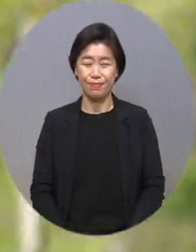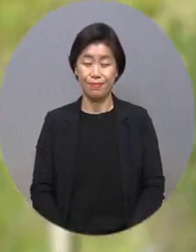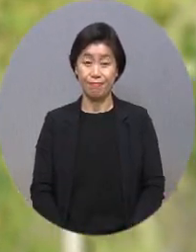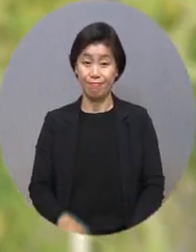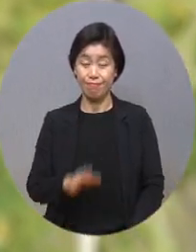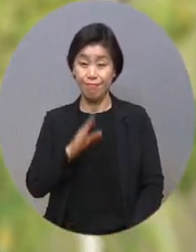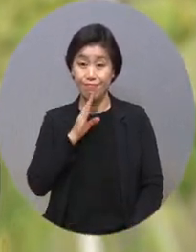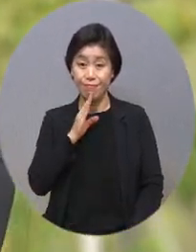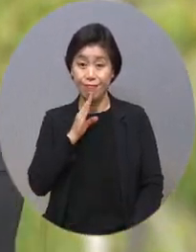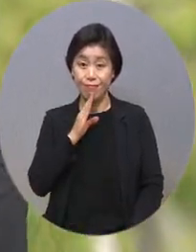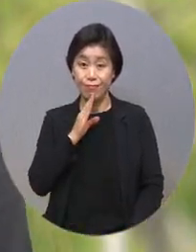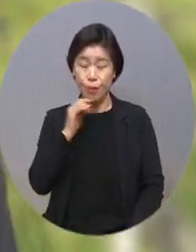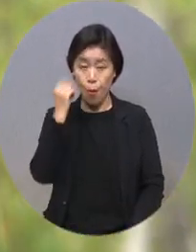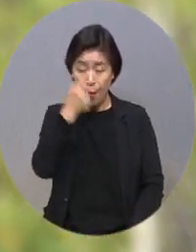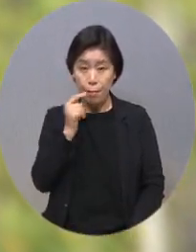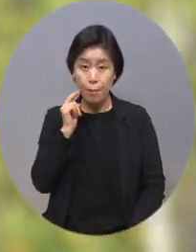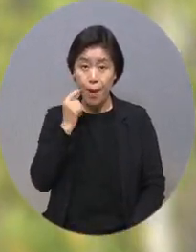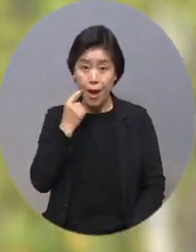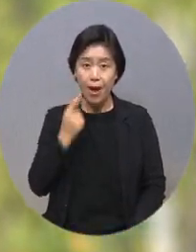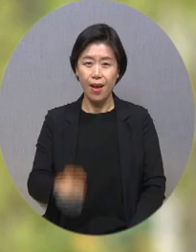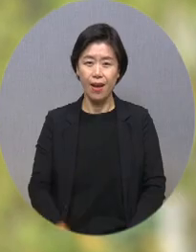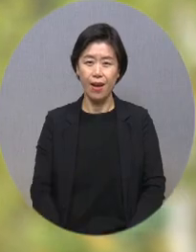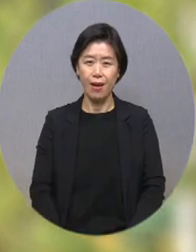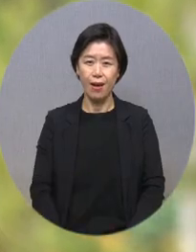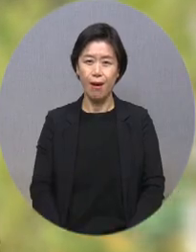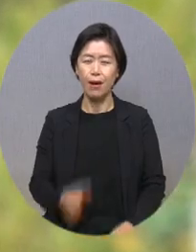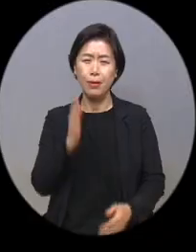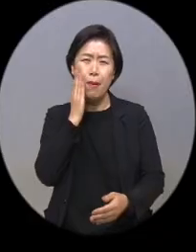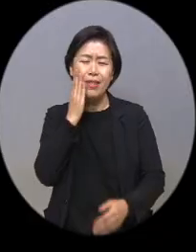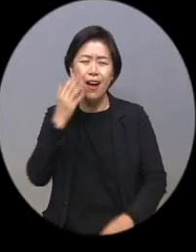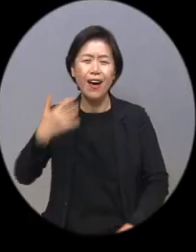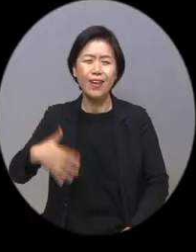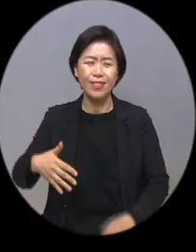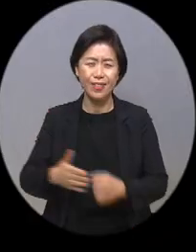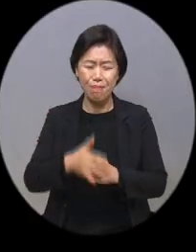어머, 쌩얼인데 얼굴 너무 예뻐. 네, 맨 얼굴이라 정말 죄송합니다.